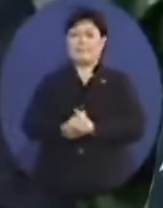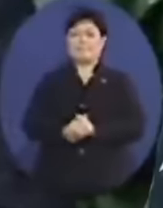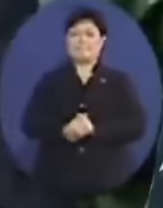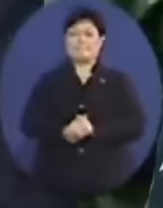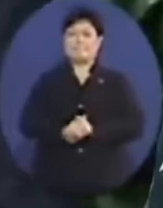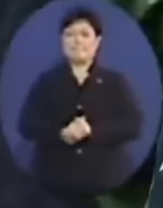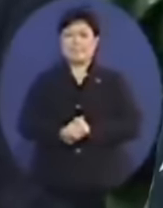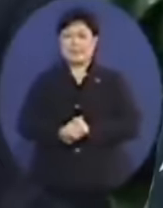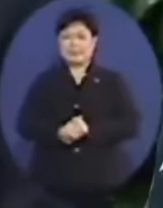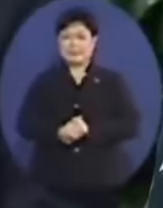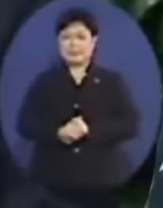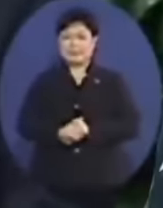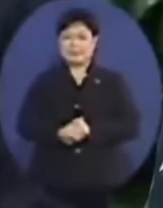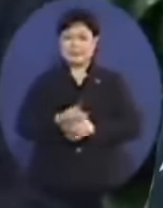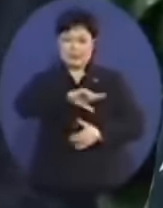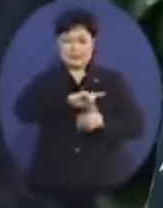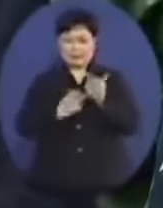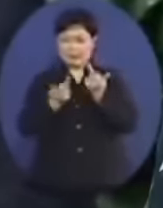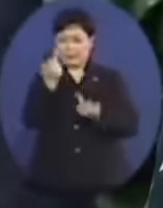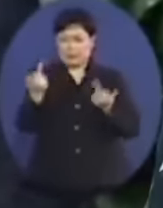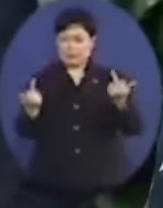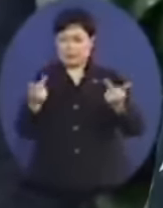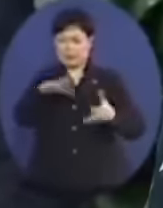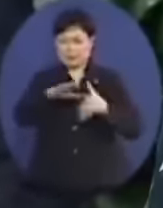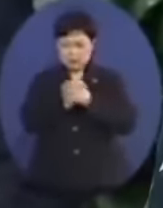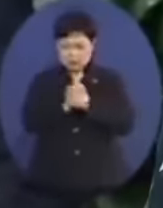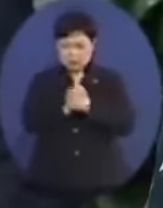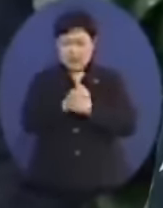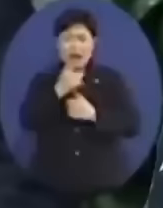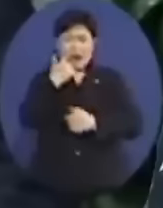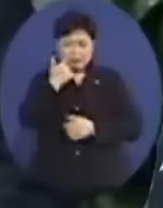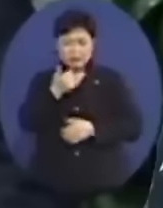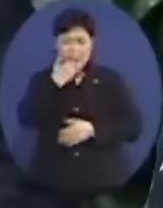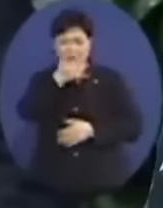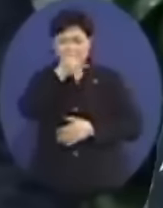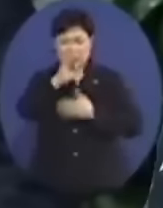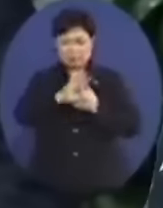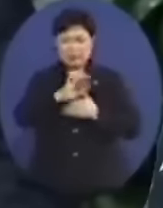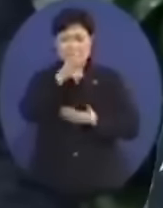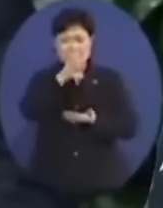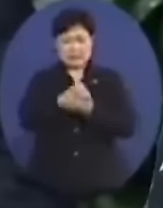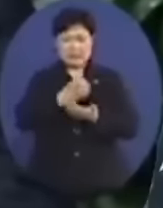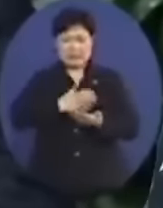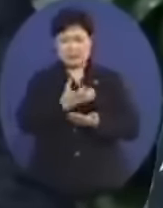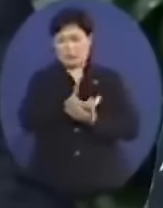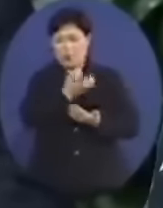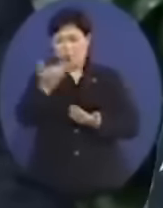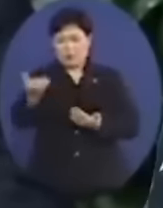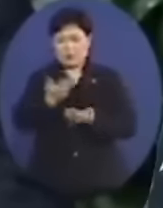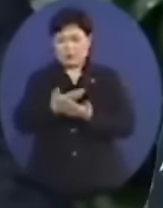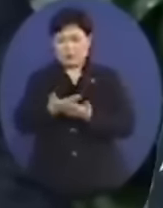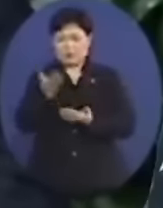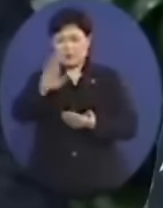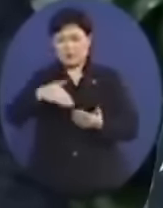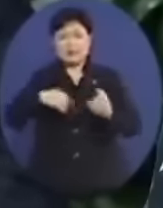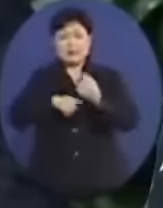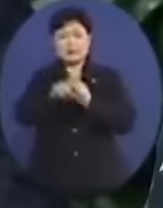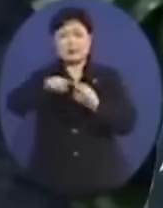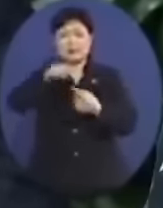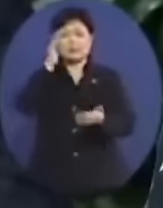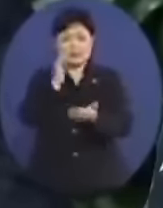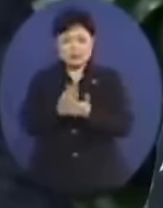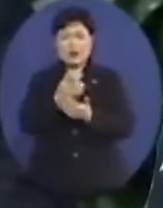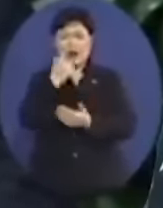예수님께서 겟세마니 동산에서 기도하실 때 아버지 할 수만 있으면이 자을 내게서 옮기시옵소서 그러나 내 뜻대로 마옵시고 아버지 뜻대로